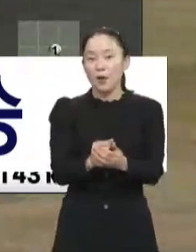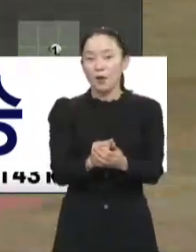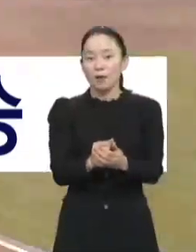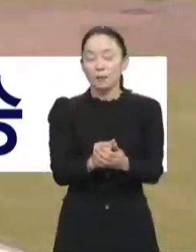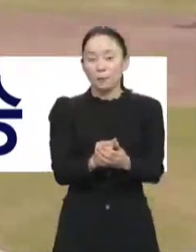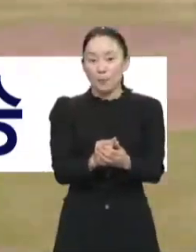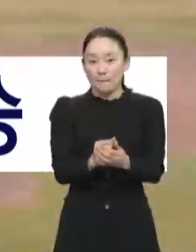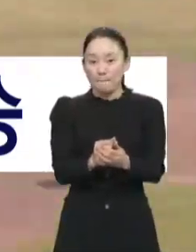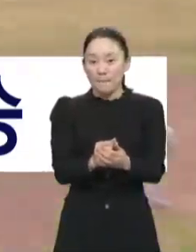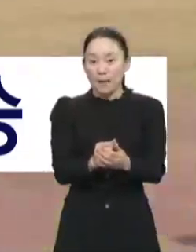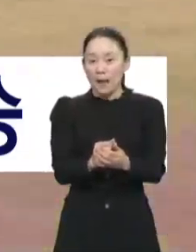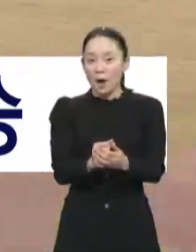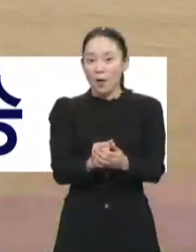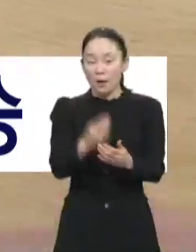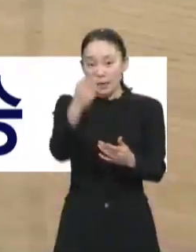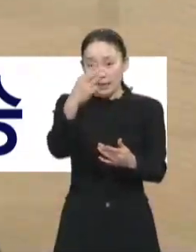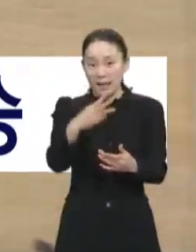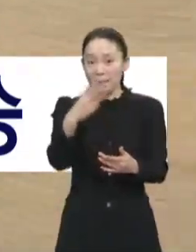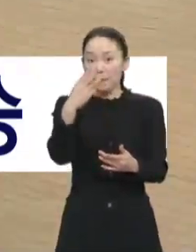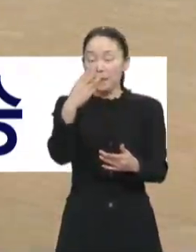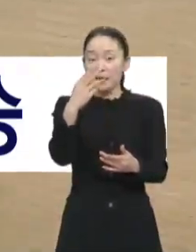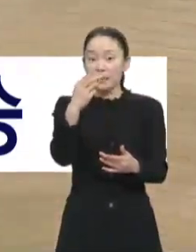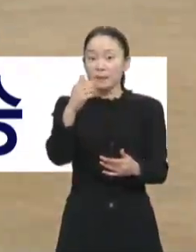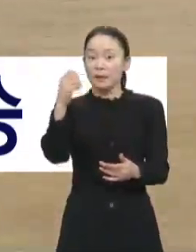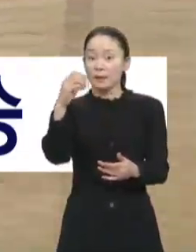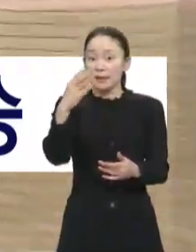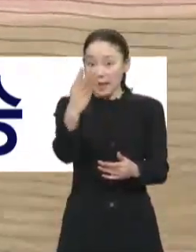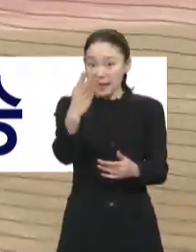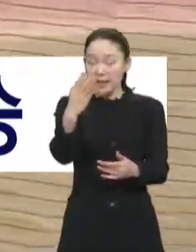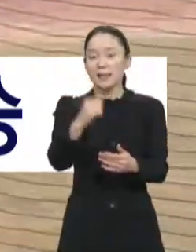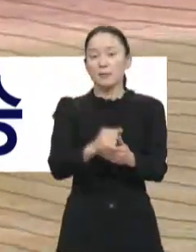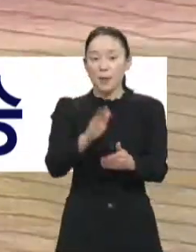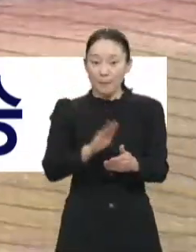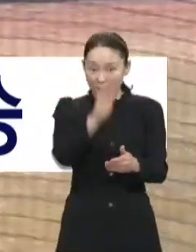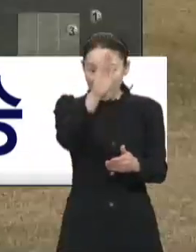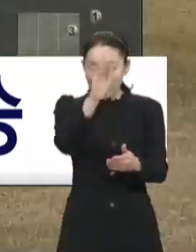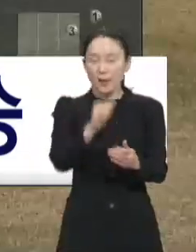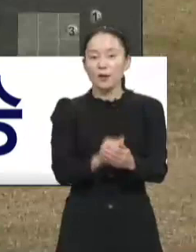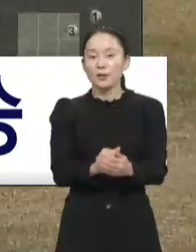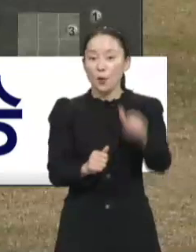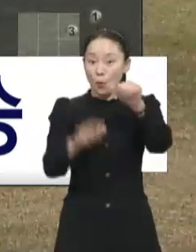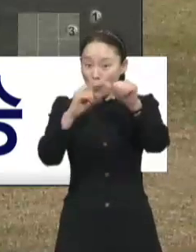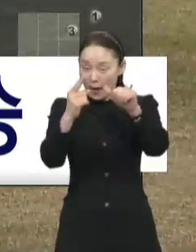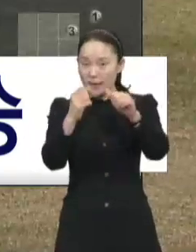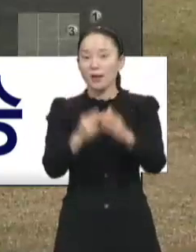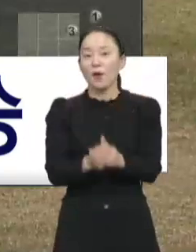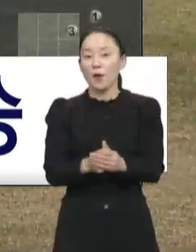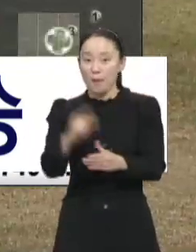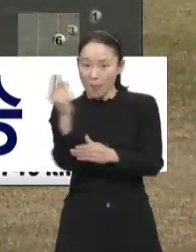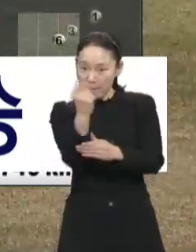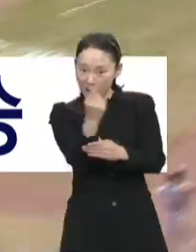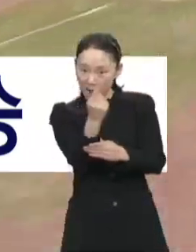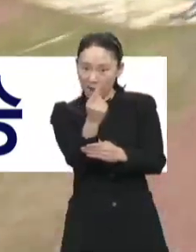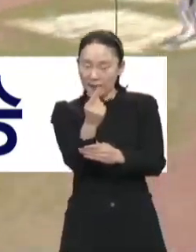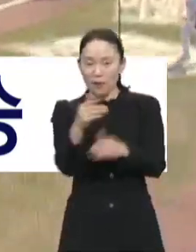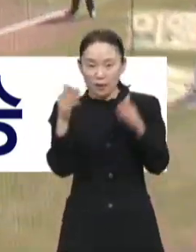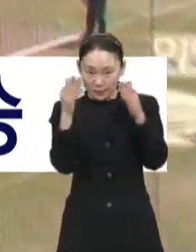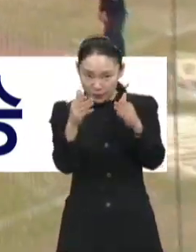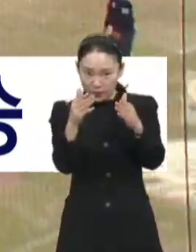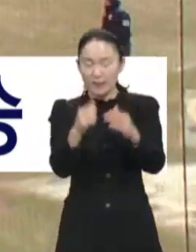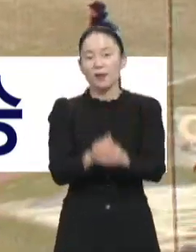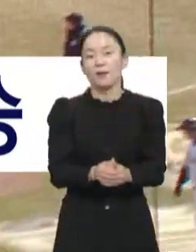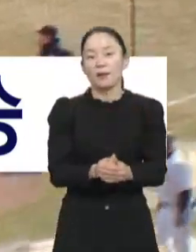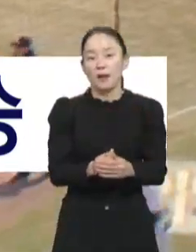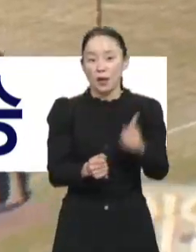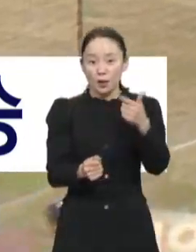앞세워 3진 네개를 잡으며 반등을 알린 가운데 오해 2타점 2루타를 터뜨린 조한민 등 타선의 집중력을